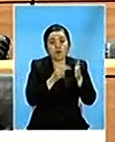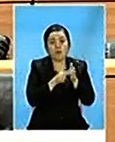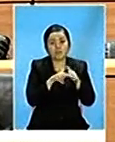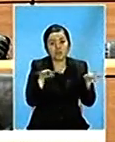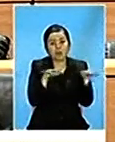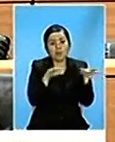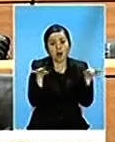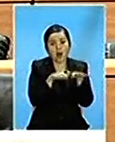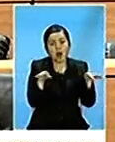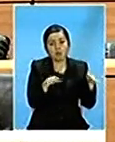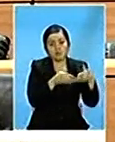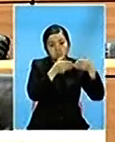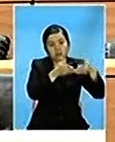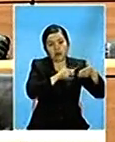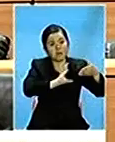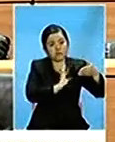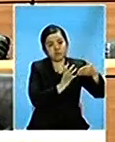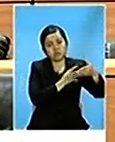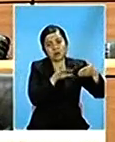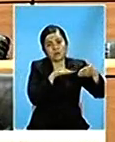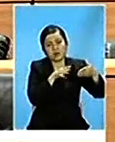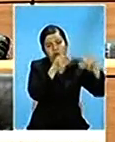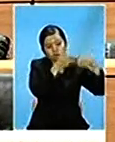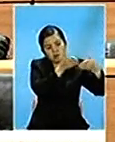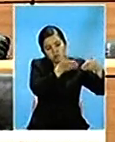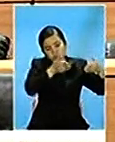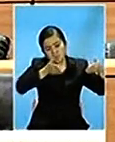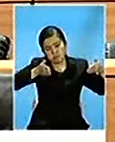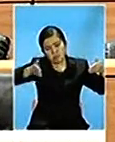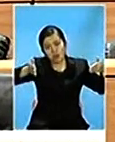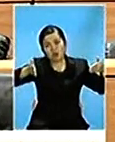ดาติดเครื่องข้างหลังใบพัดแล้วก็ไปจอดเรียงกันเป็นแพ